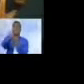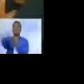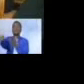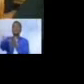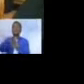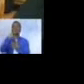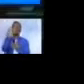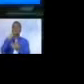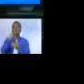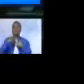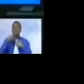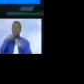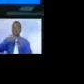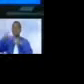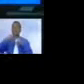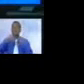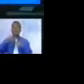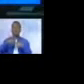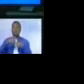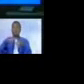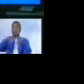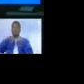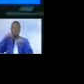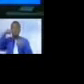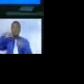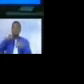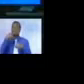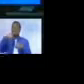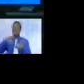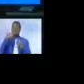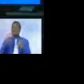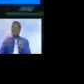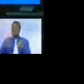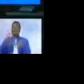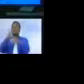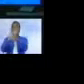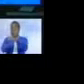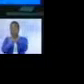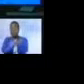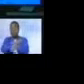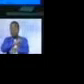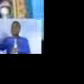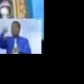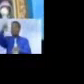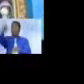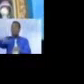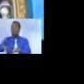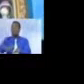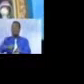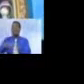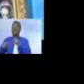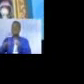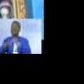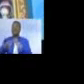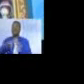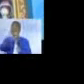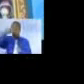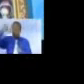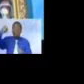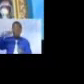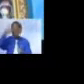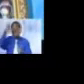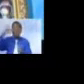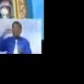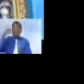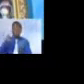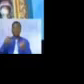unanimement admis que l'aide au développement n'est plus en phase avec l'ampleur et l'évolution des besoins, d'où la